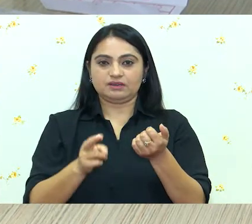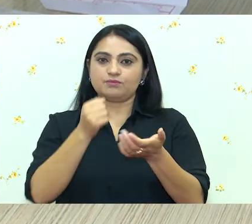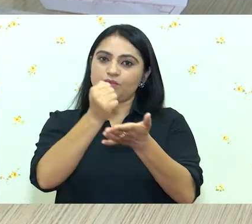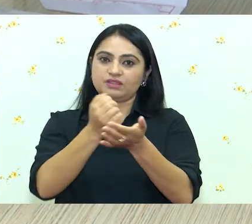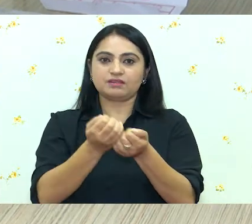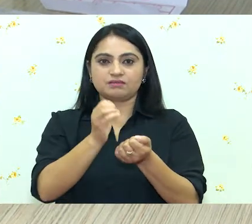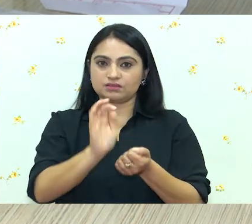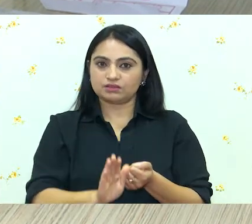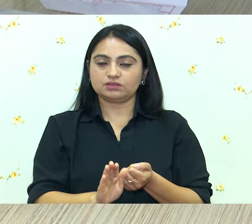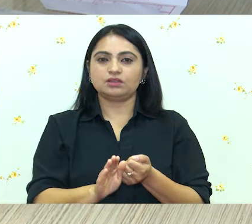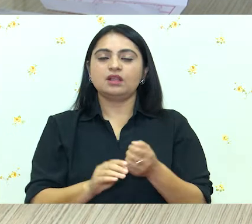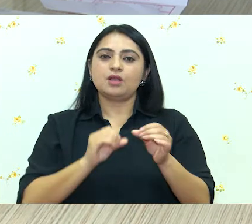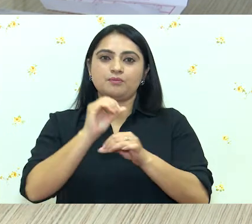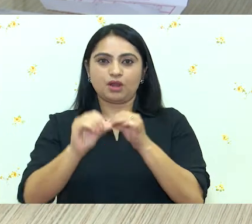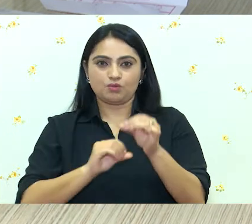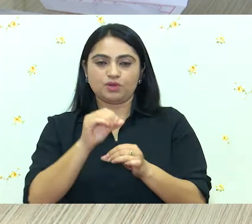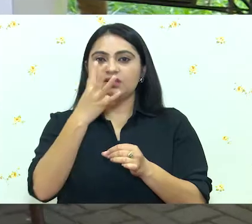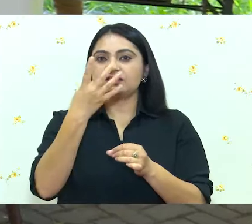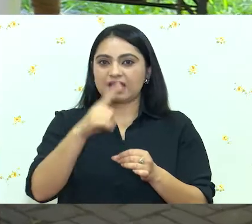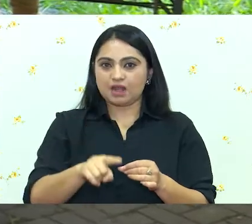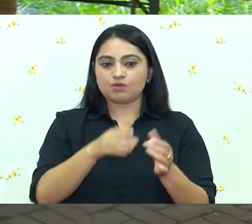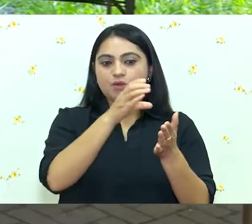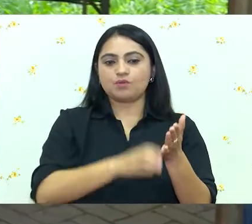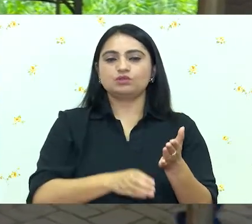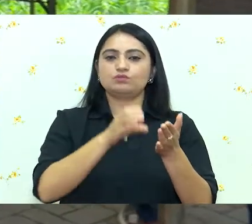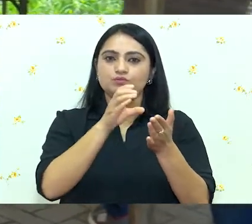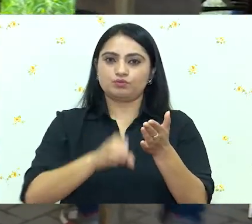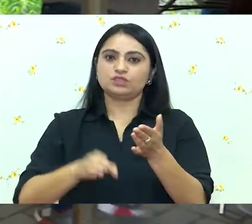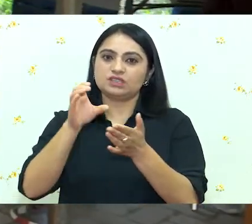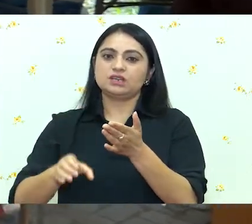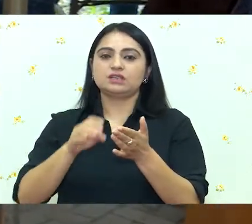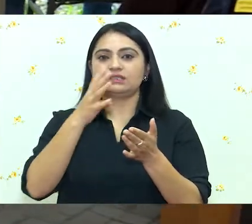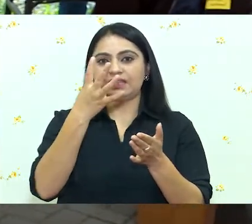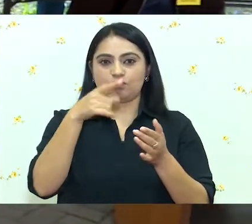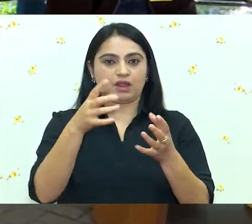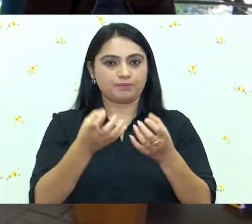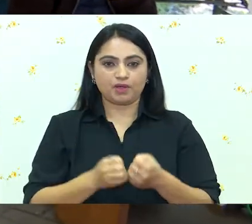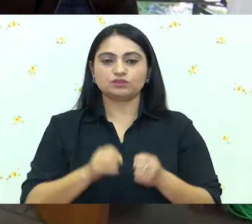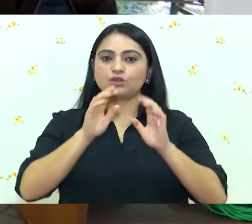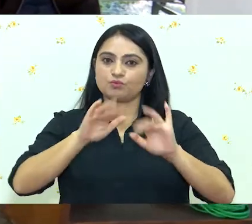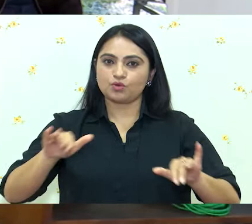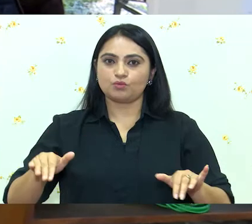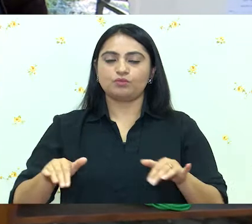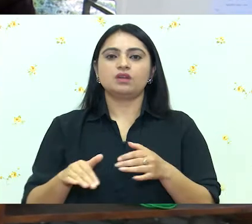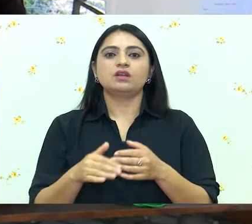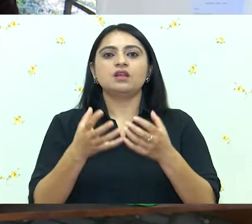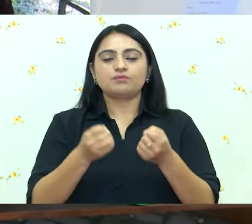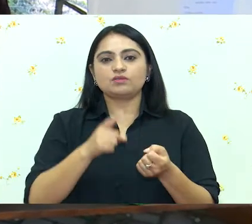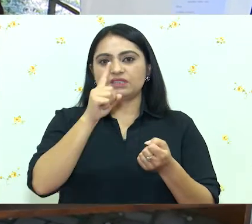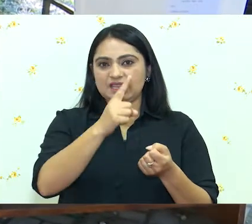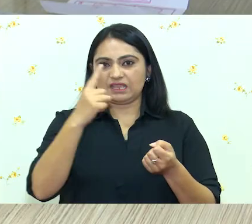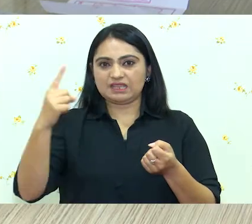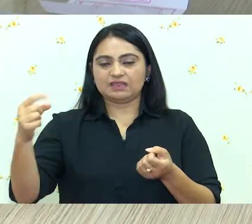गर्न सकिन्छ। क्रमशः चारवटा मतपत्र छुट्टा छुट्टै पाइन्छ र छुट्टा छुट्टै मतपत्रमा एक एक स्वस्तिक छाप